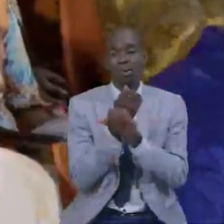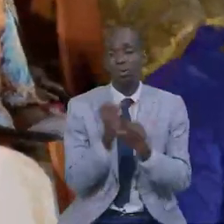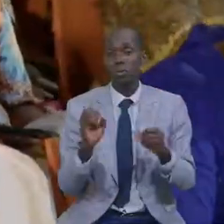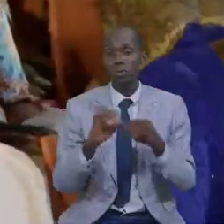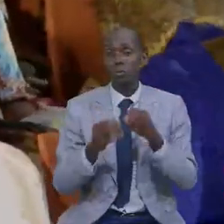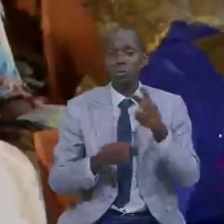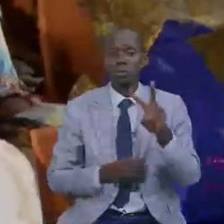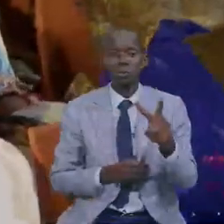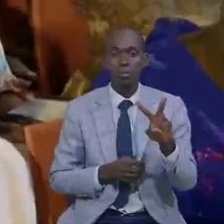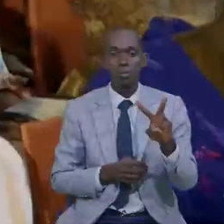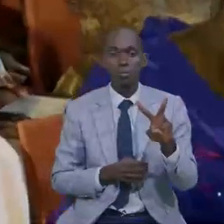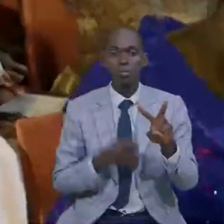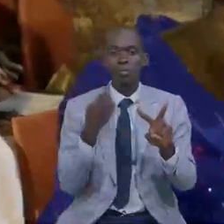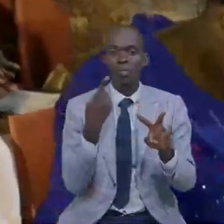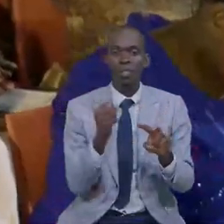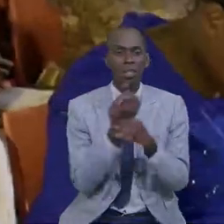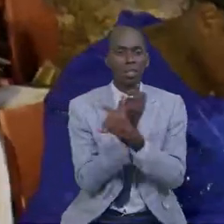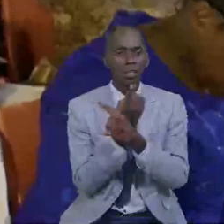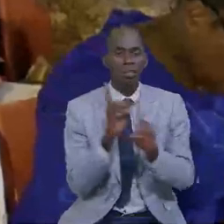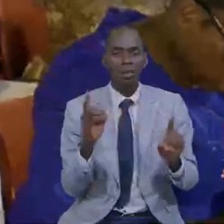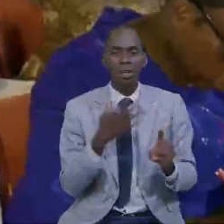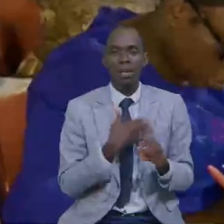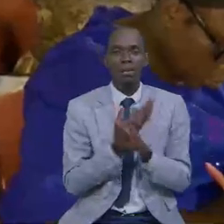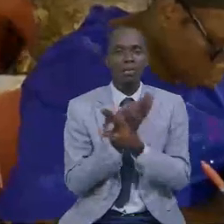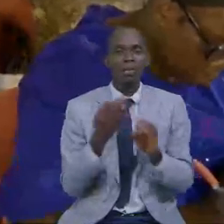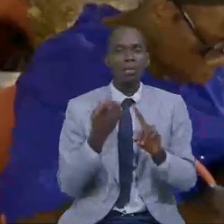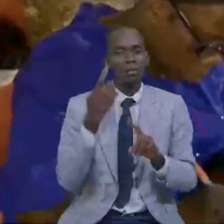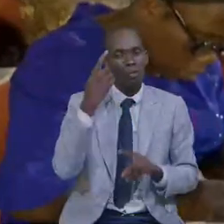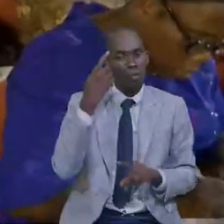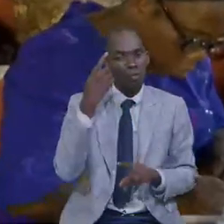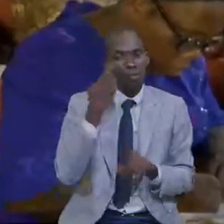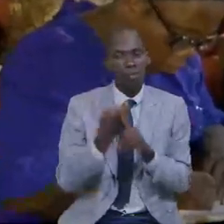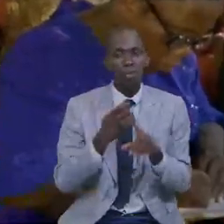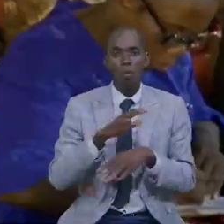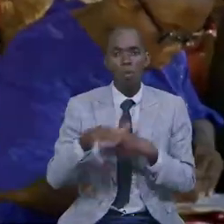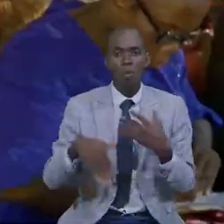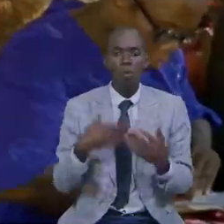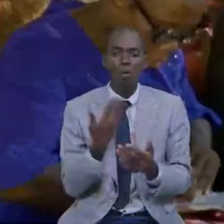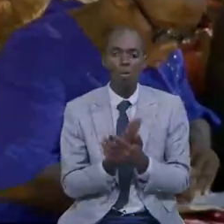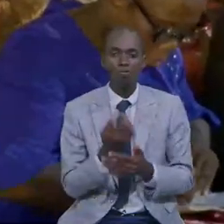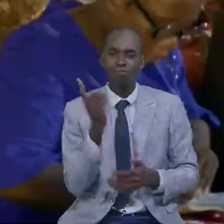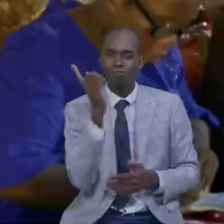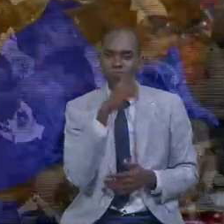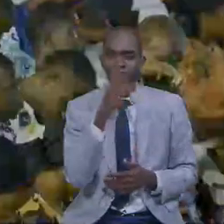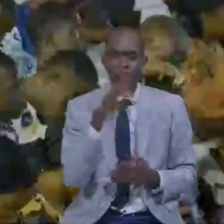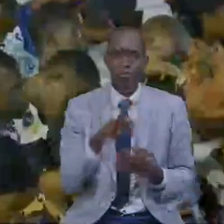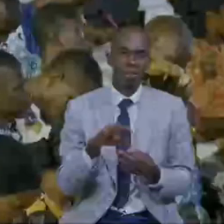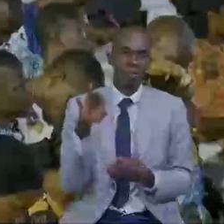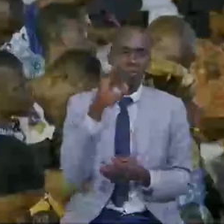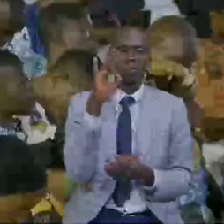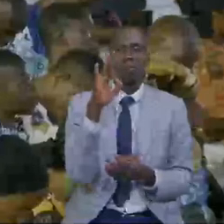deuxième point la délivrance et l'affranchissement de tous les mauvais esprits